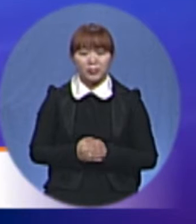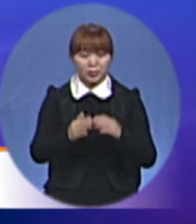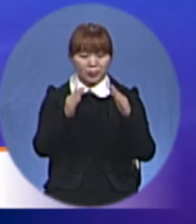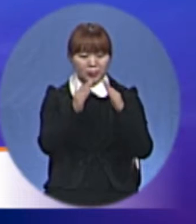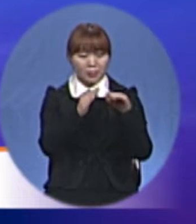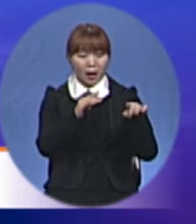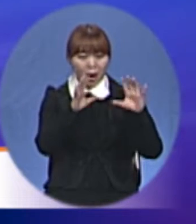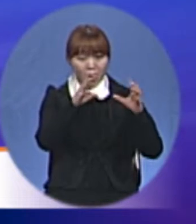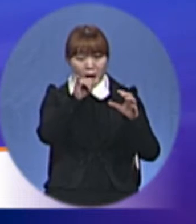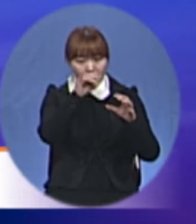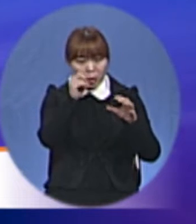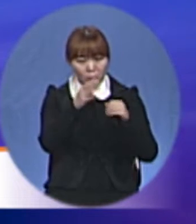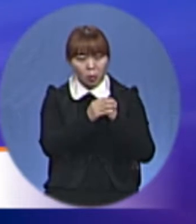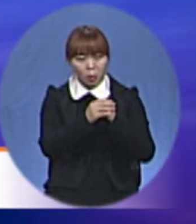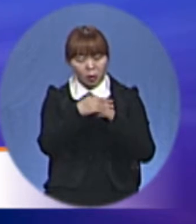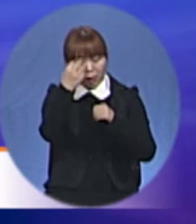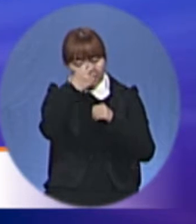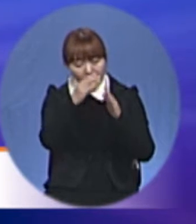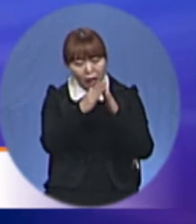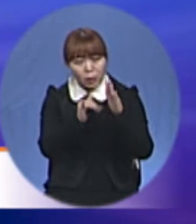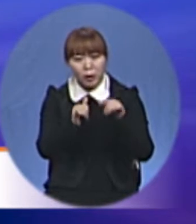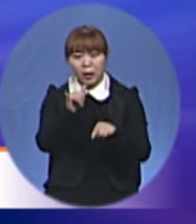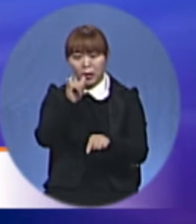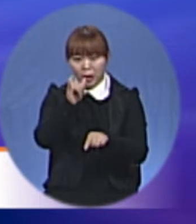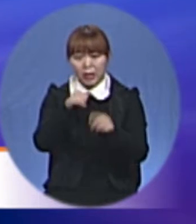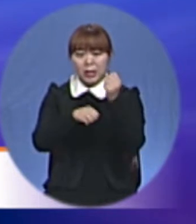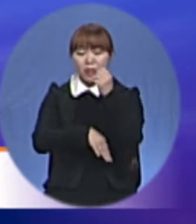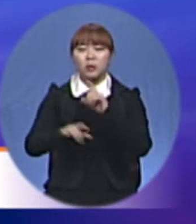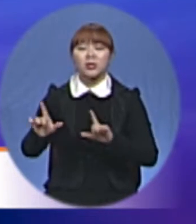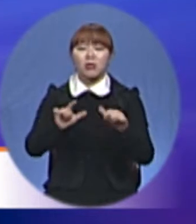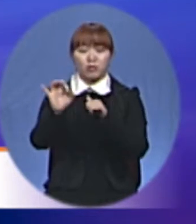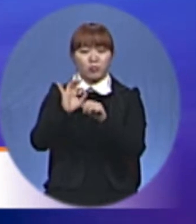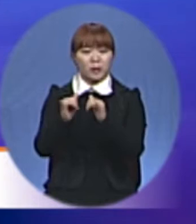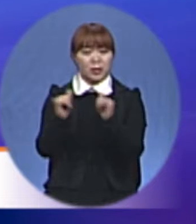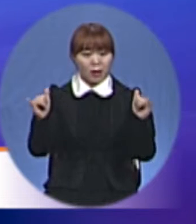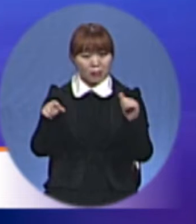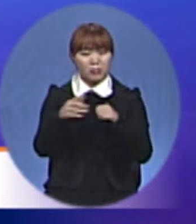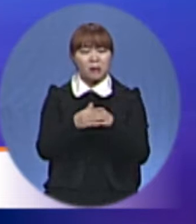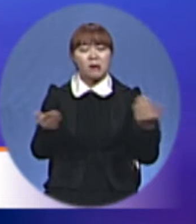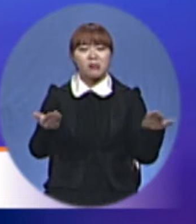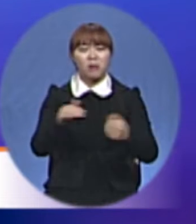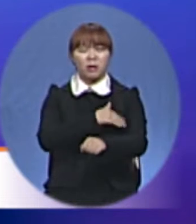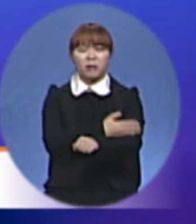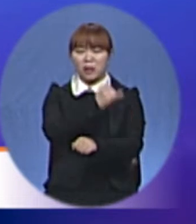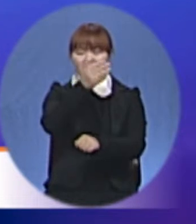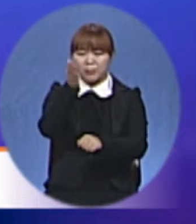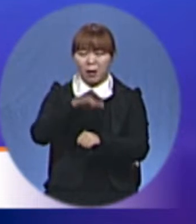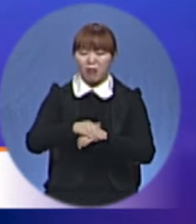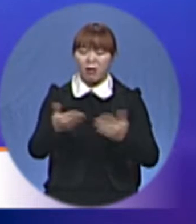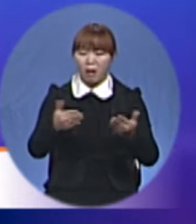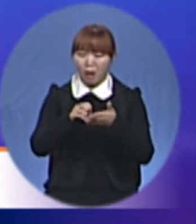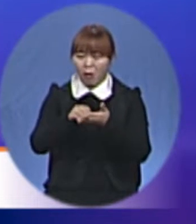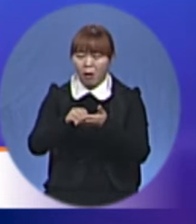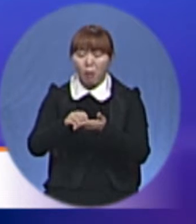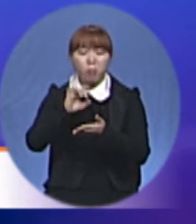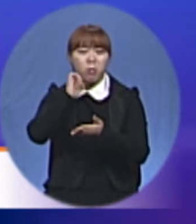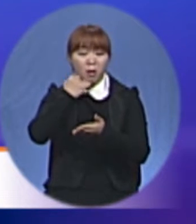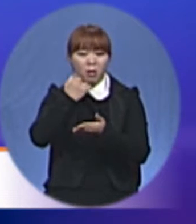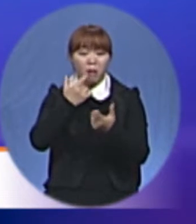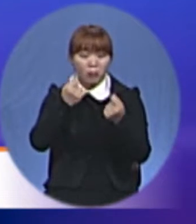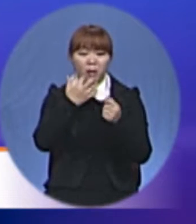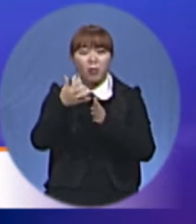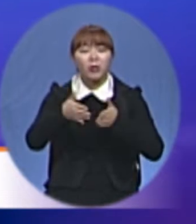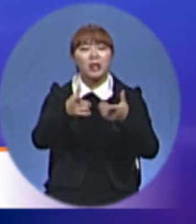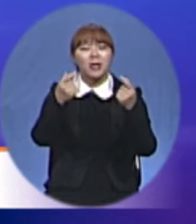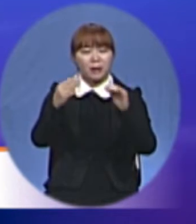집에 아이가 있거나 간병할 가족이 있는 기초생활수급자의 경우 이 근로능력이 있어도 일하기가 쉽지 않은데요.